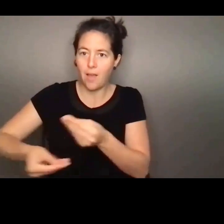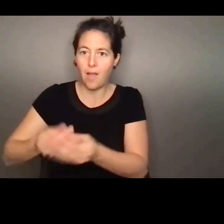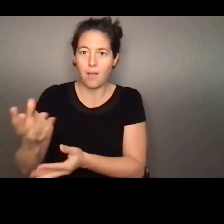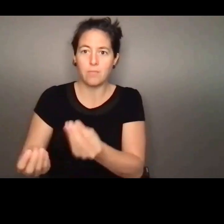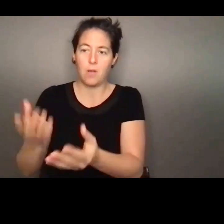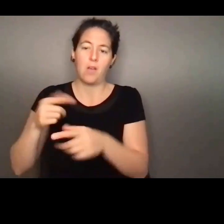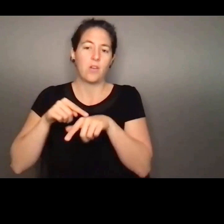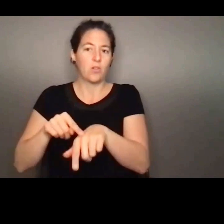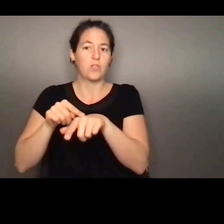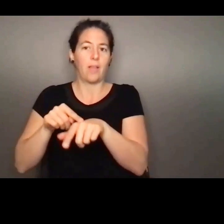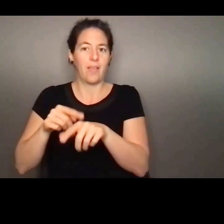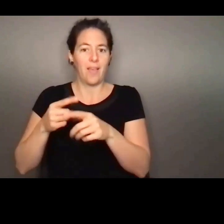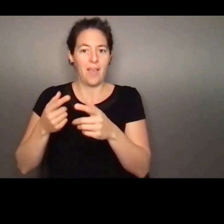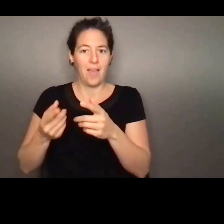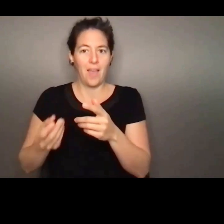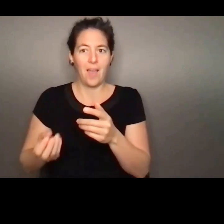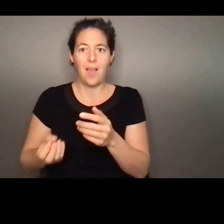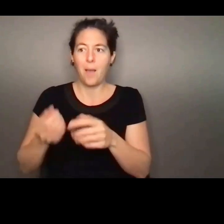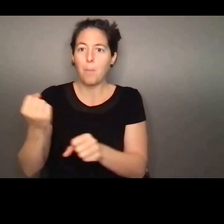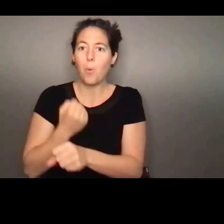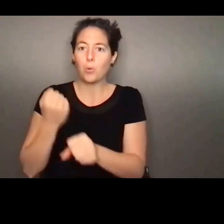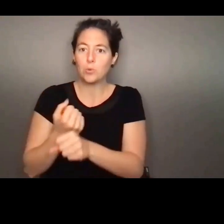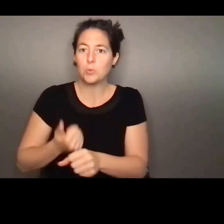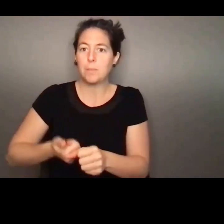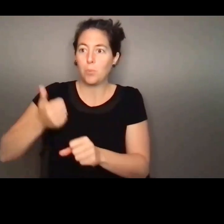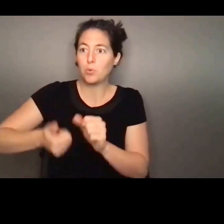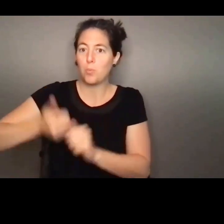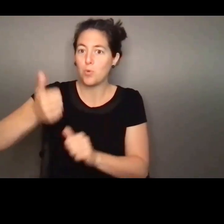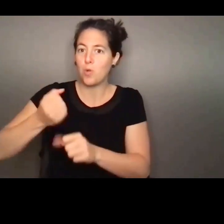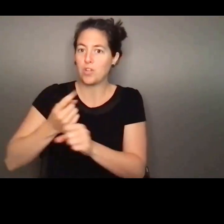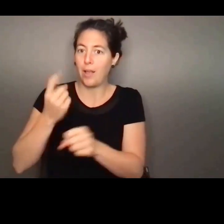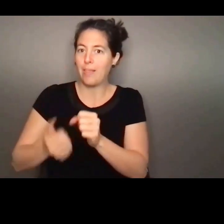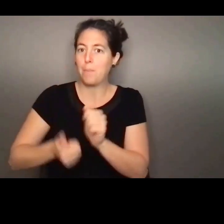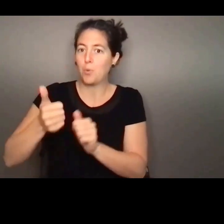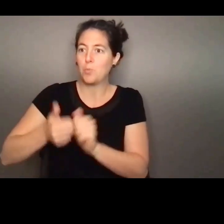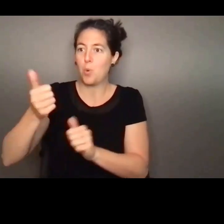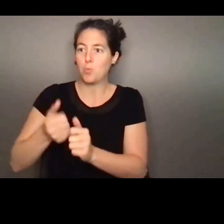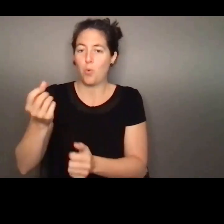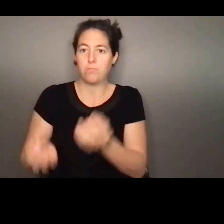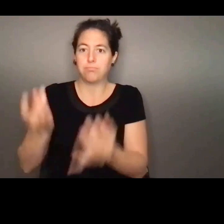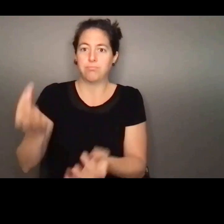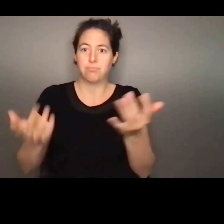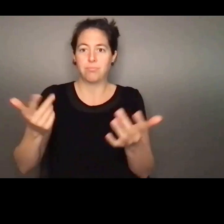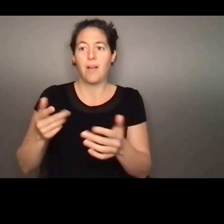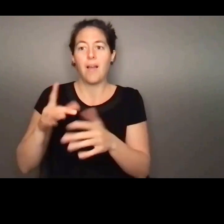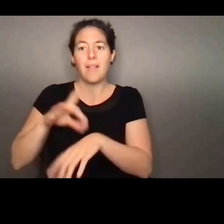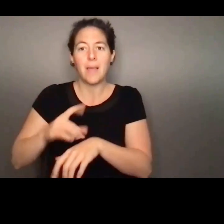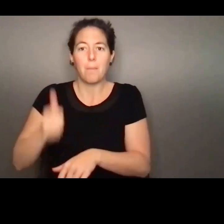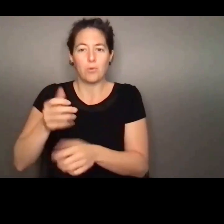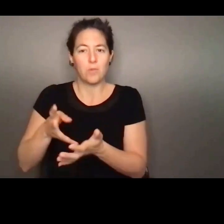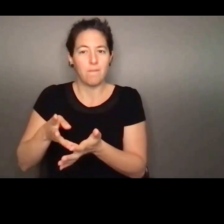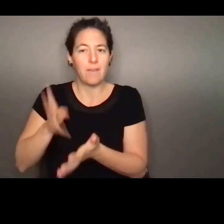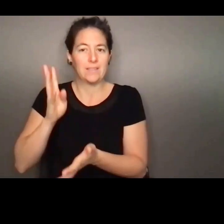puisse produire de plus en plus à chaque année, puis que la terre devienne de plus en plus fertile. Puis c'est